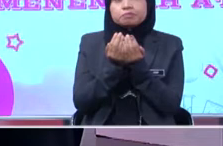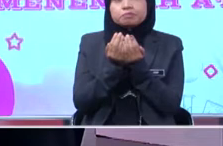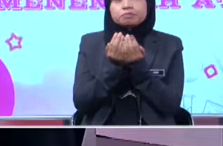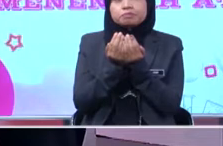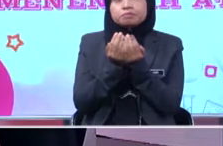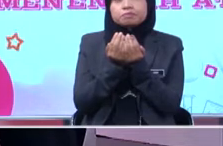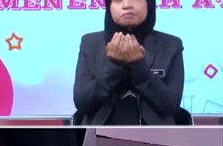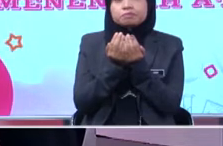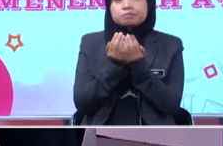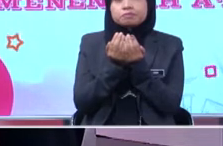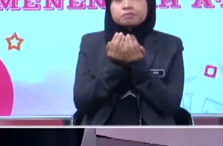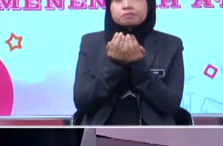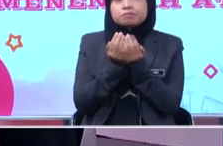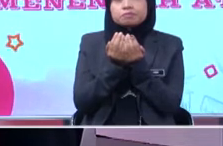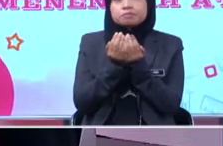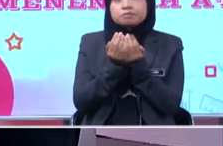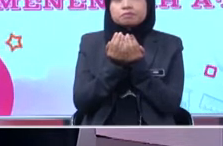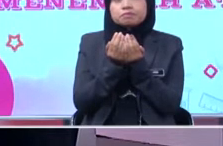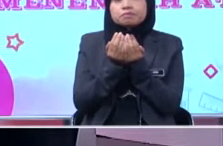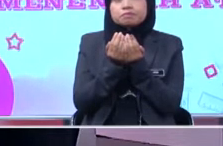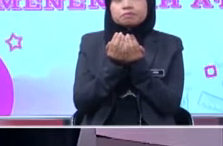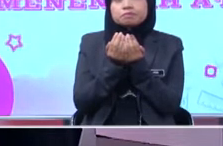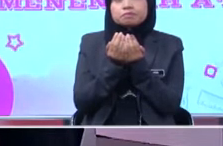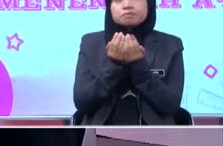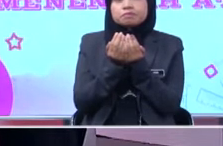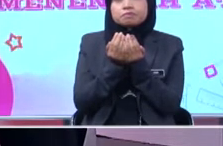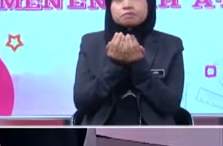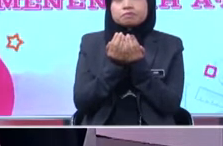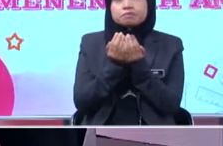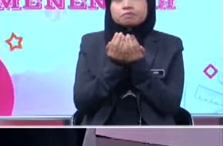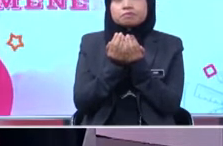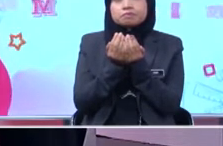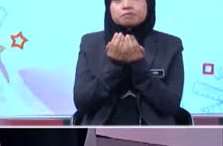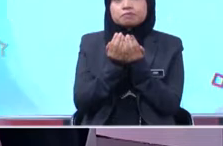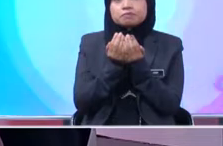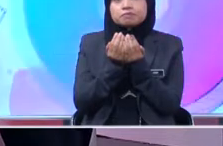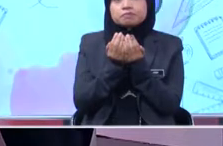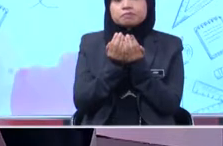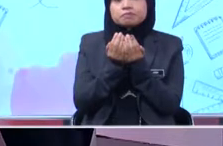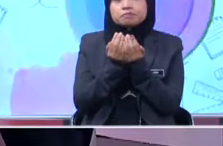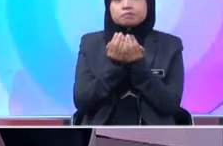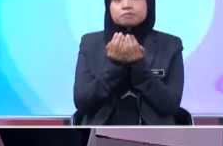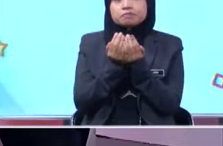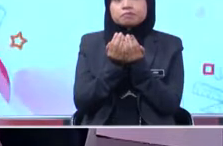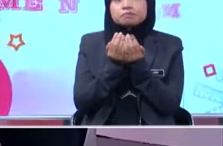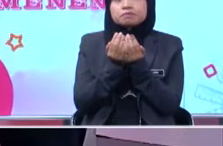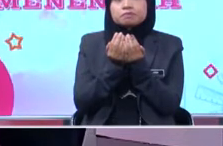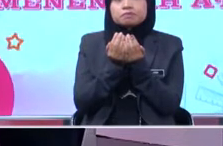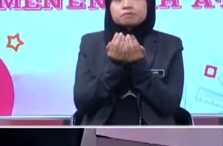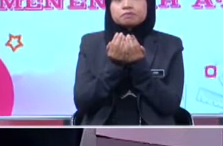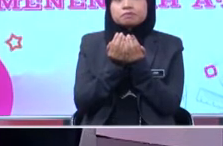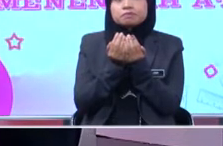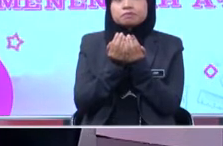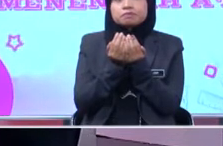sirotol mustaqim sirotol ladzina an'amta alaihim ghoiril maghdhubi alaihim